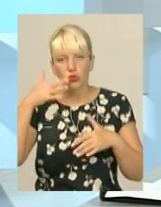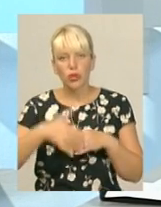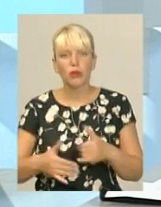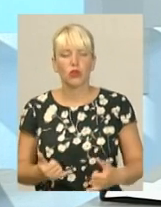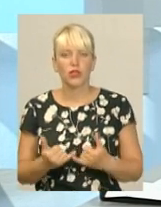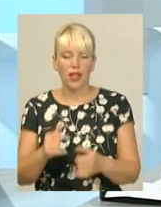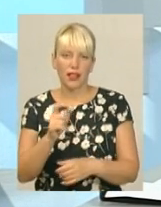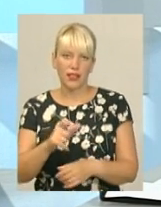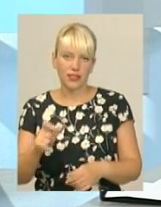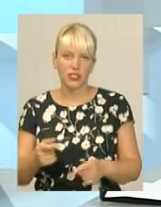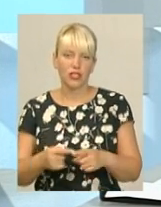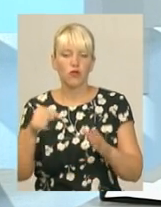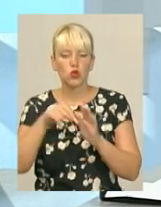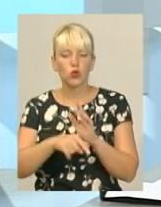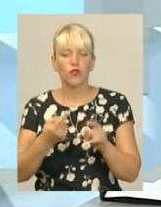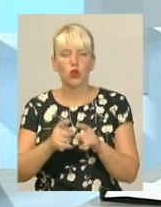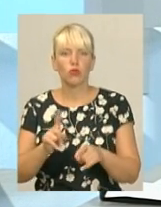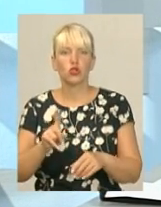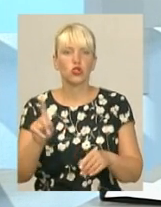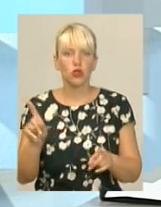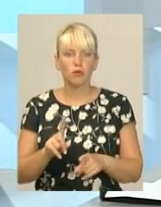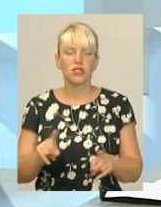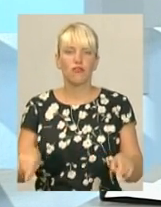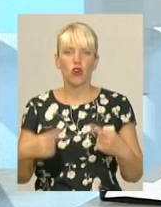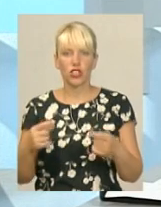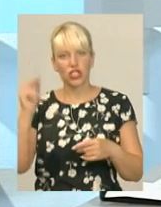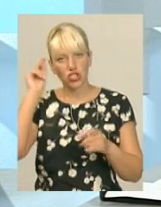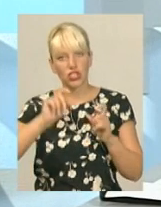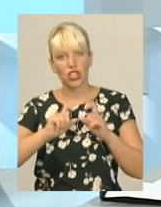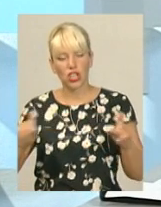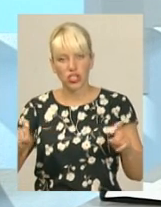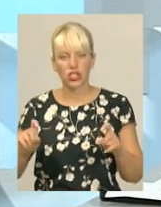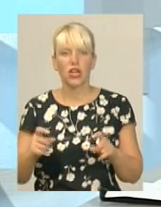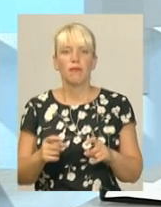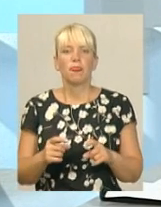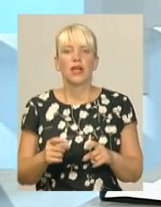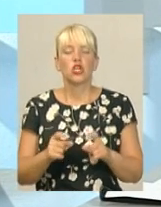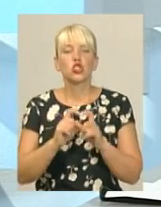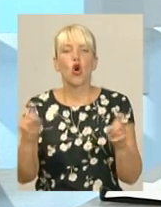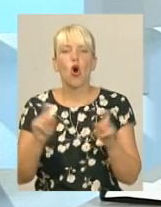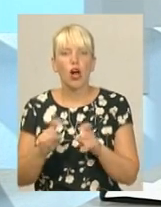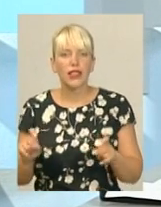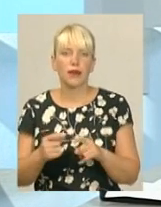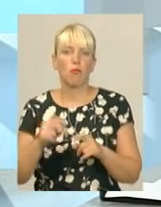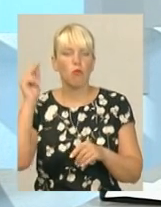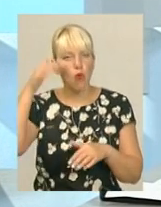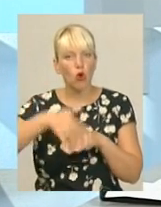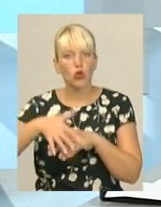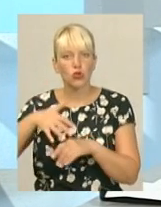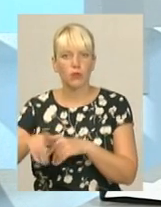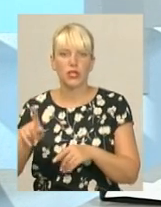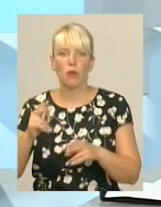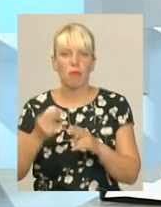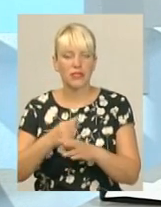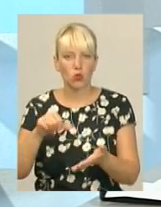суть в тому, щоб створити шкільні служби порозуміння, філософія рівний рівному, таким чином, щоб без участі